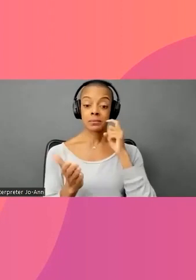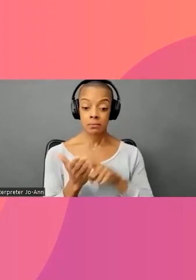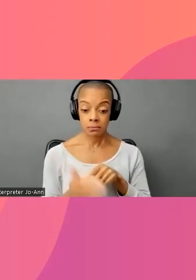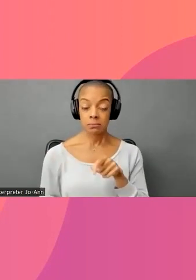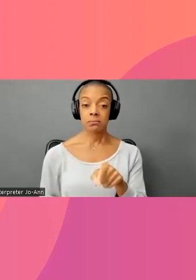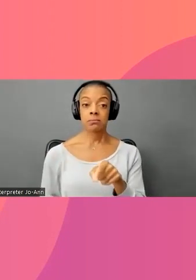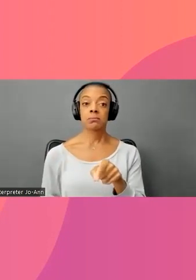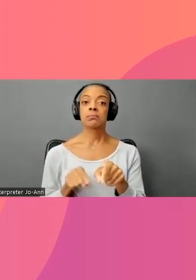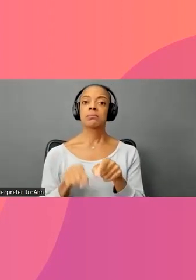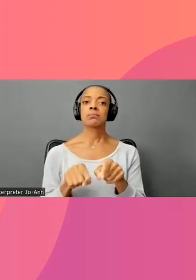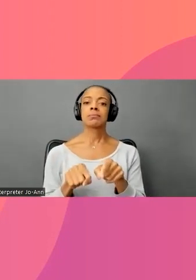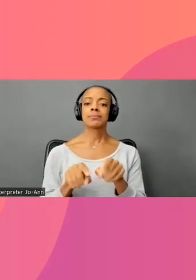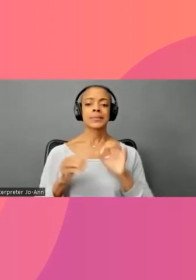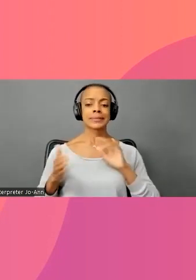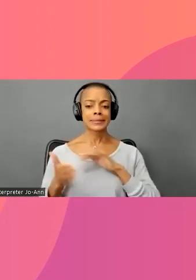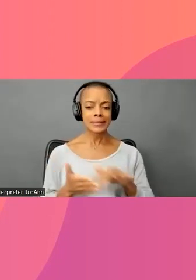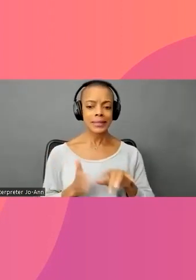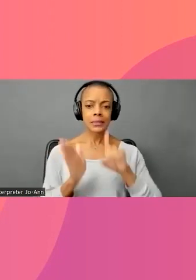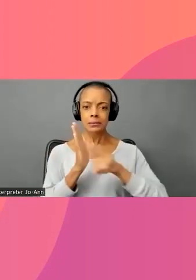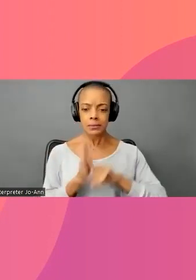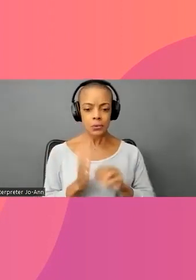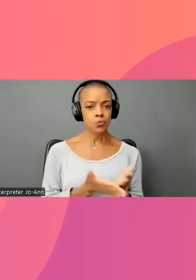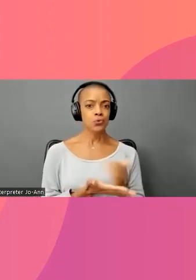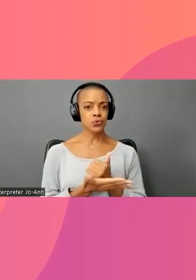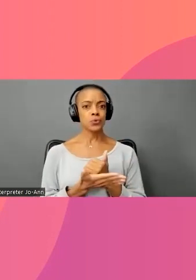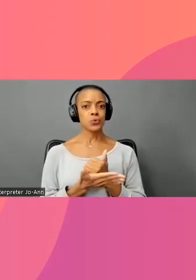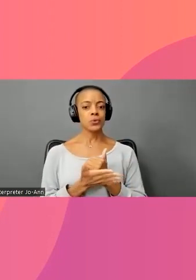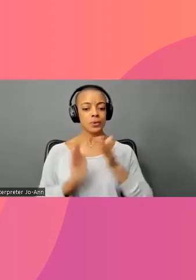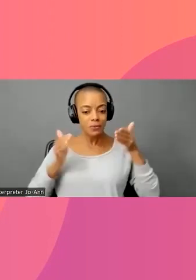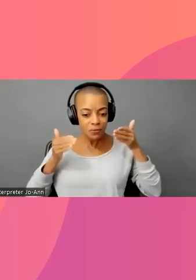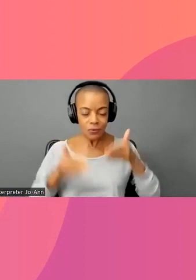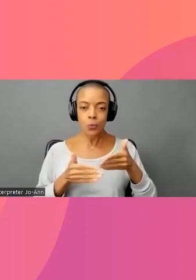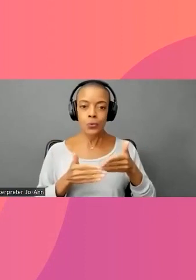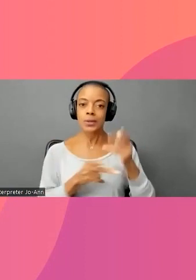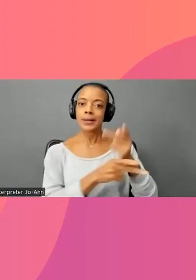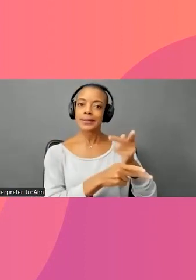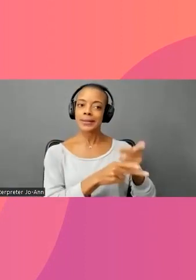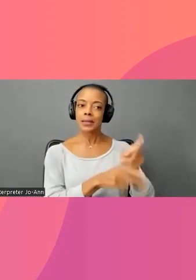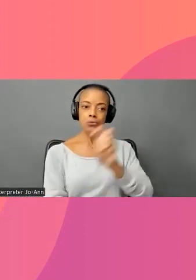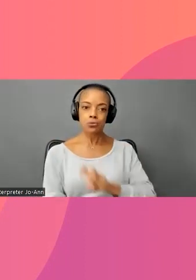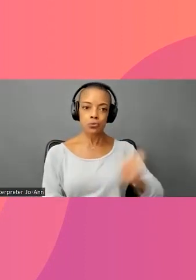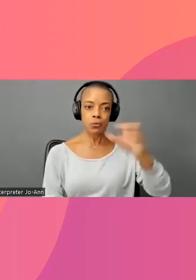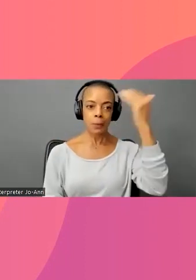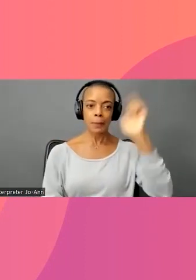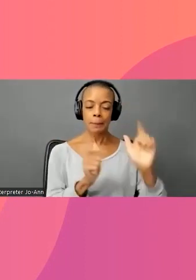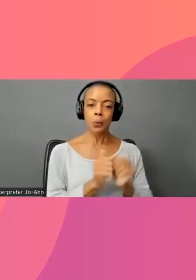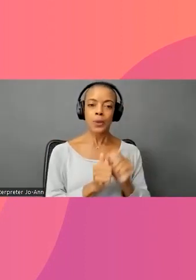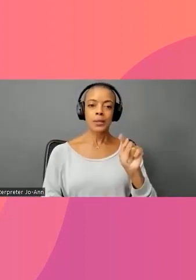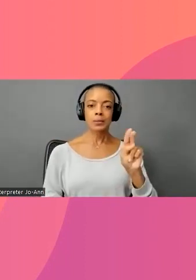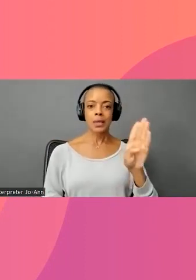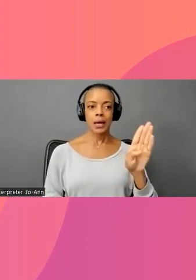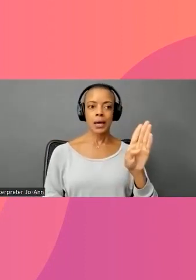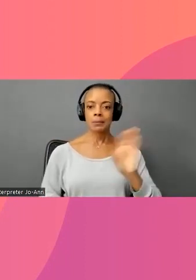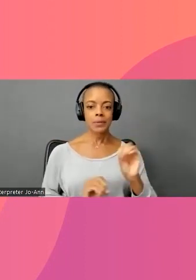L'une des lacunes sur lesquelles nous sommes penchés est la suivante. Aucune étude ou revue n'a porté exclusivement sur le cheminement clinique des personnes